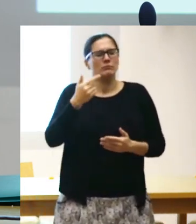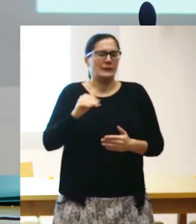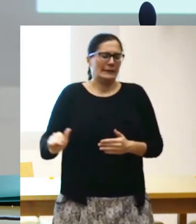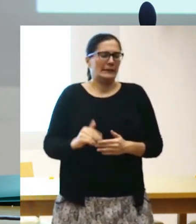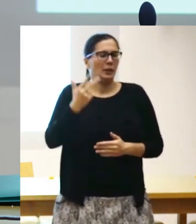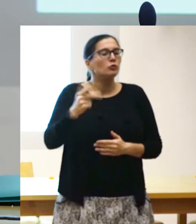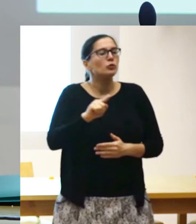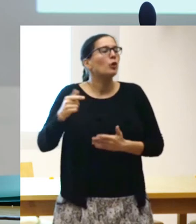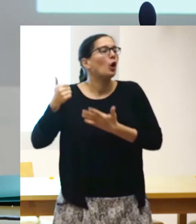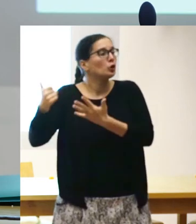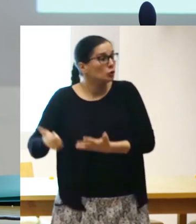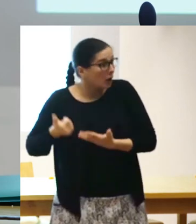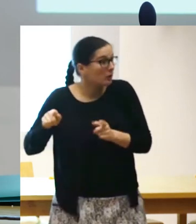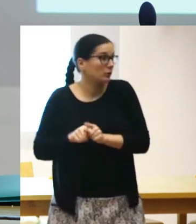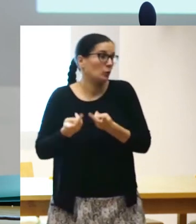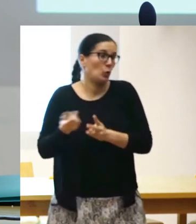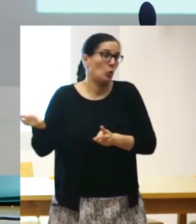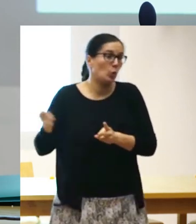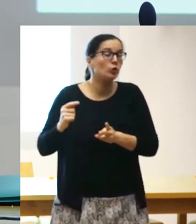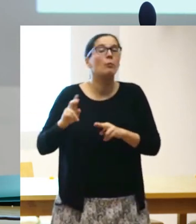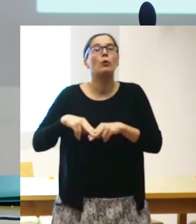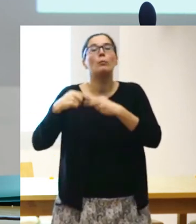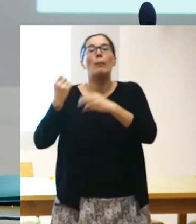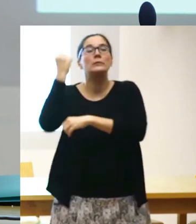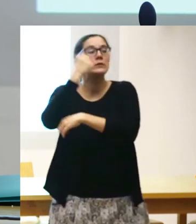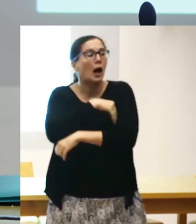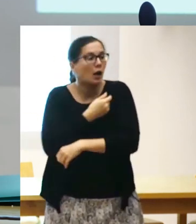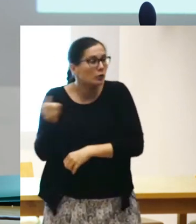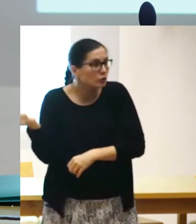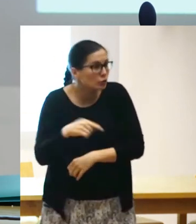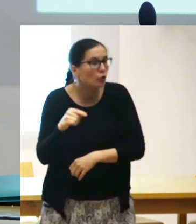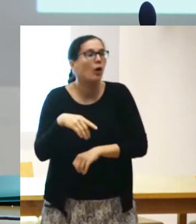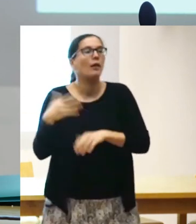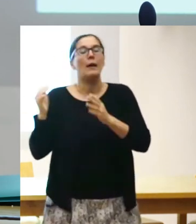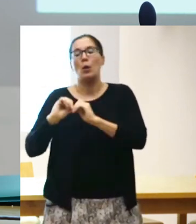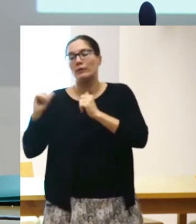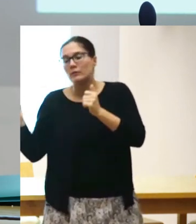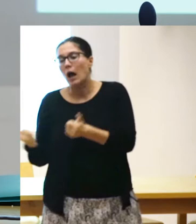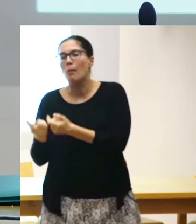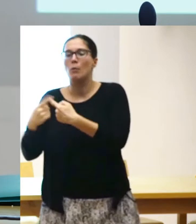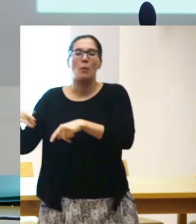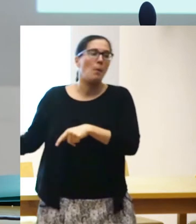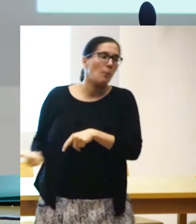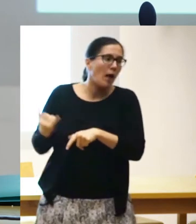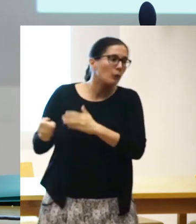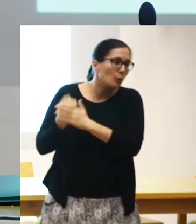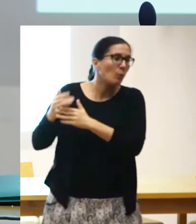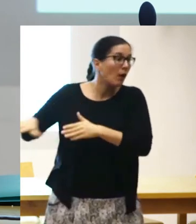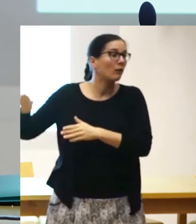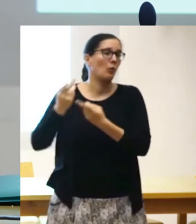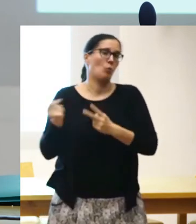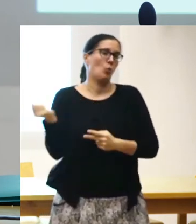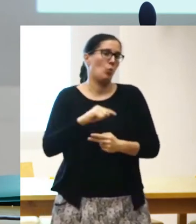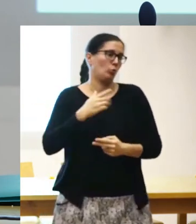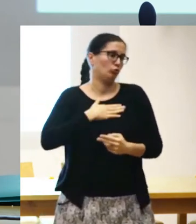pak děti školou povinné až po nějaké příměstské tábory pro teenagery. A pak, když teda